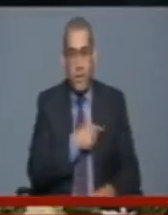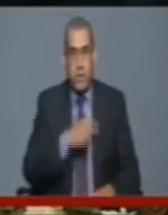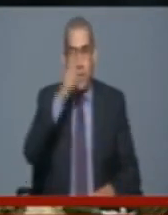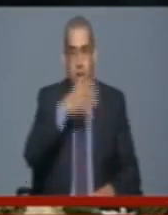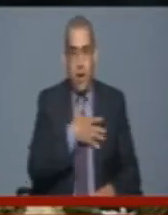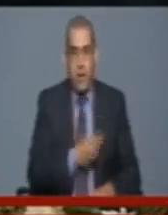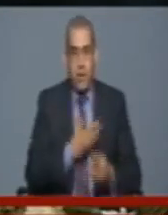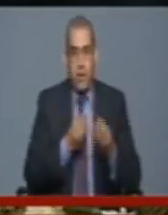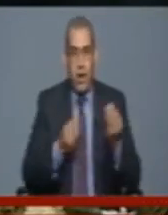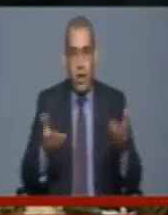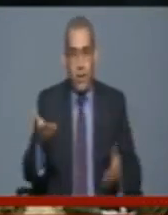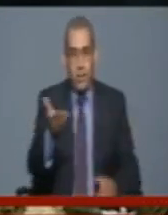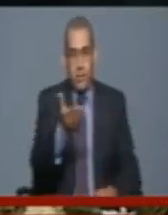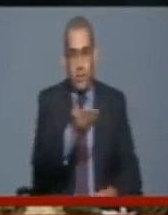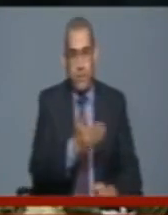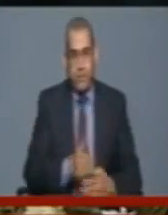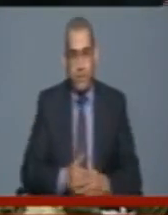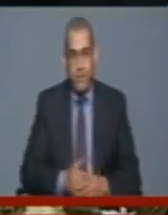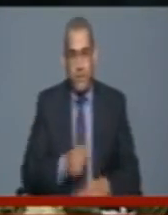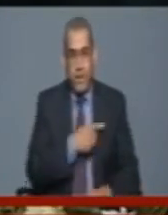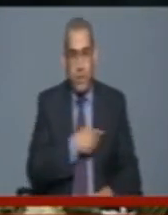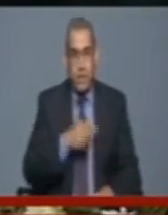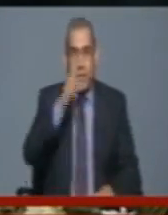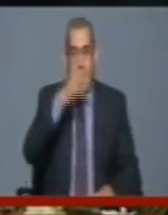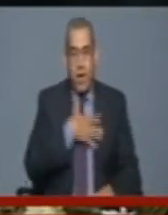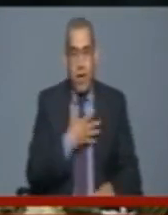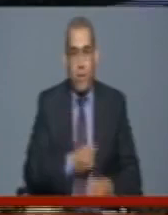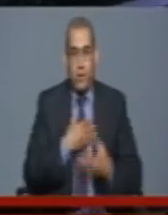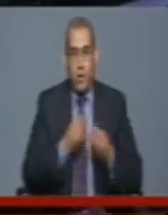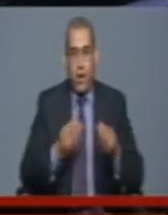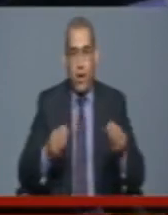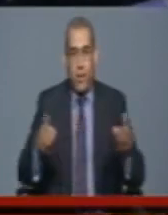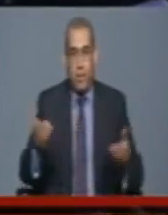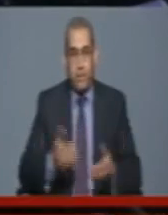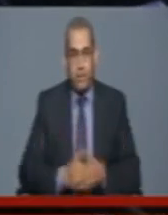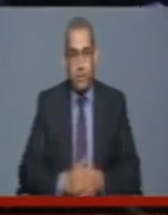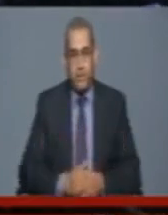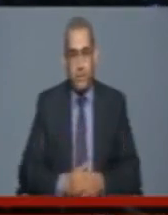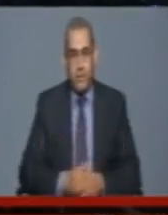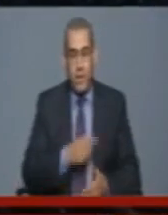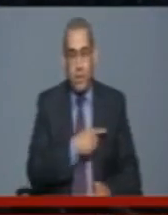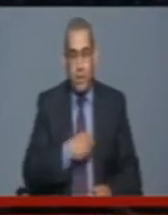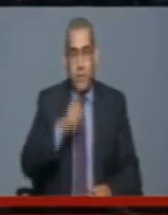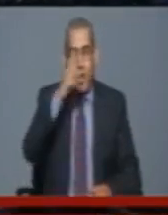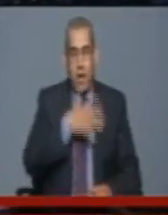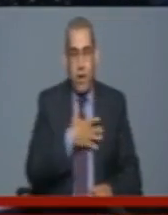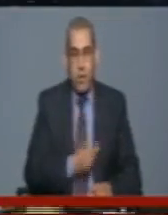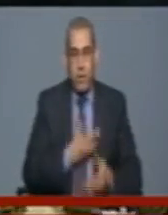الرحيم. بسم الله الرحمن الرحيم. بسم الله الرحمن